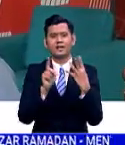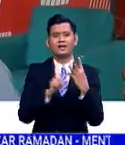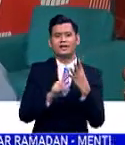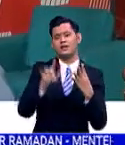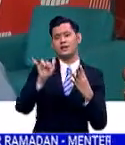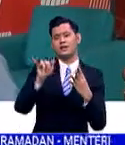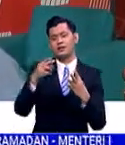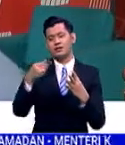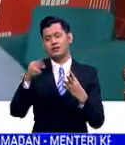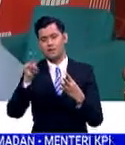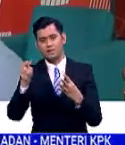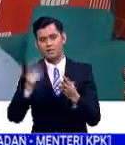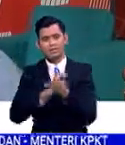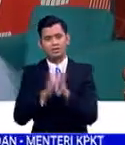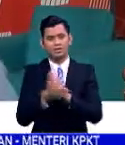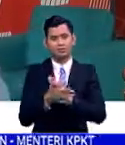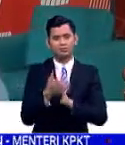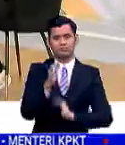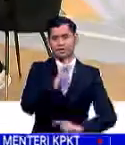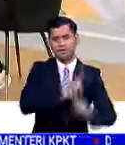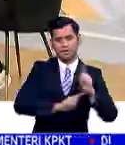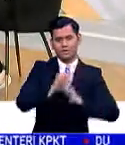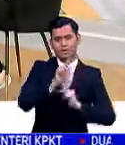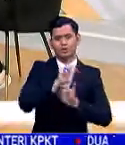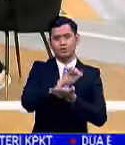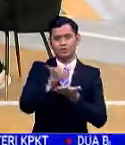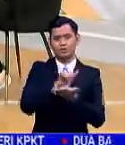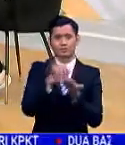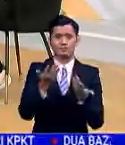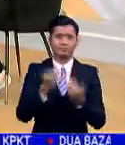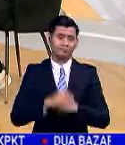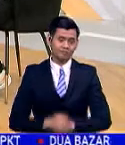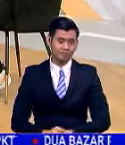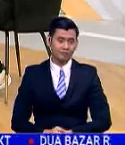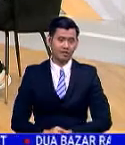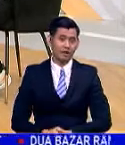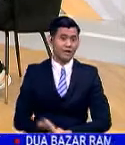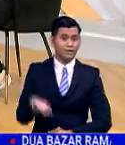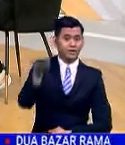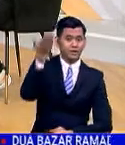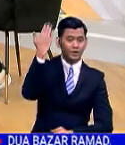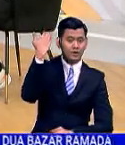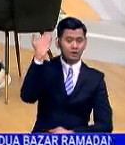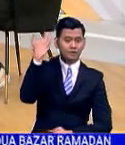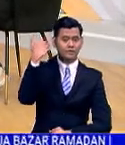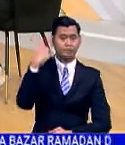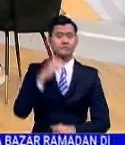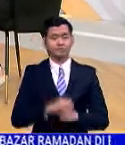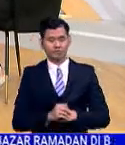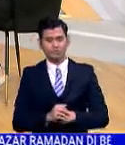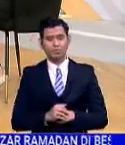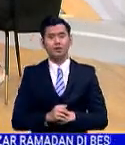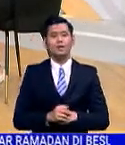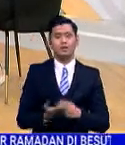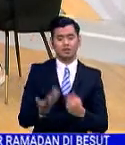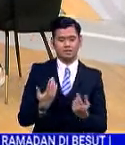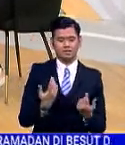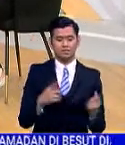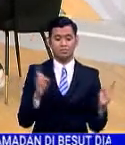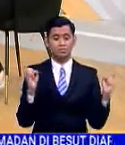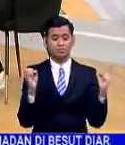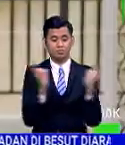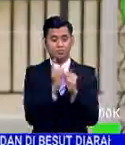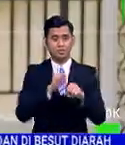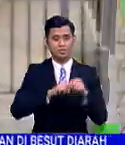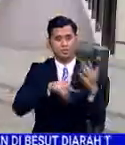Saleh seorang YouTuber, pelakon YouTuber. Pasal dua. Terdahulu, barisan produksi itu ditemui